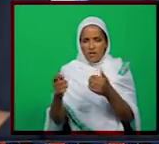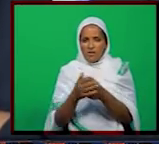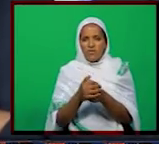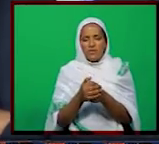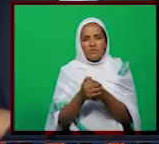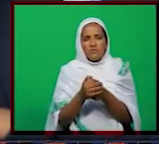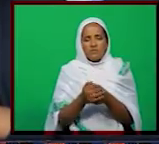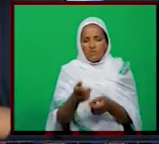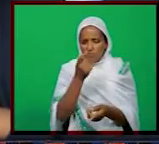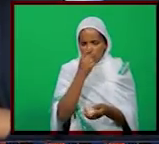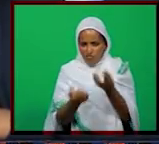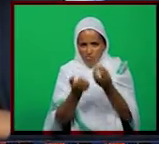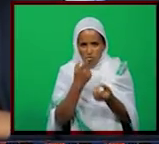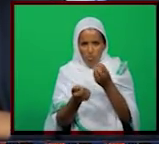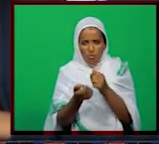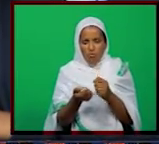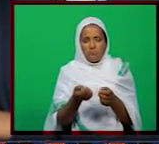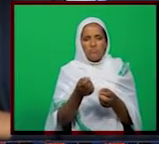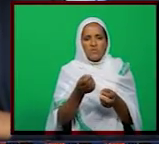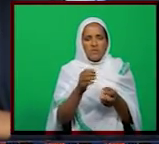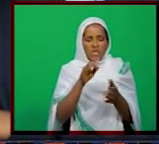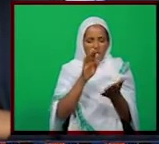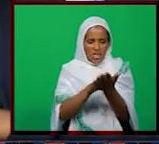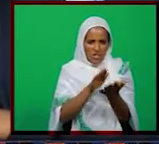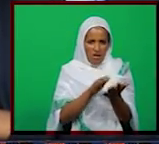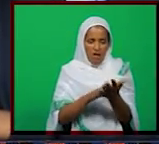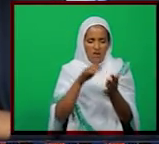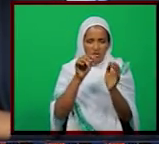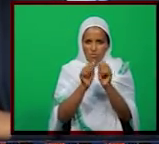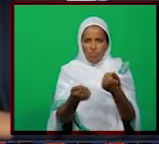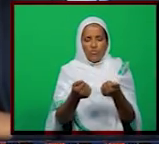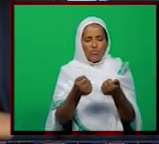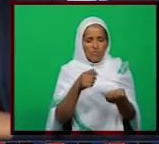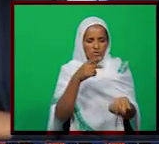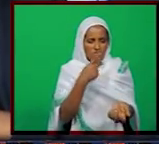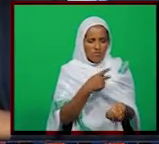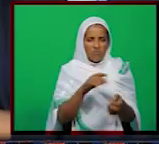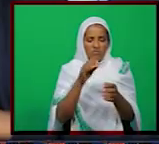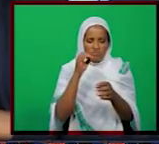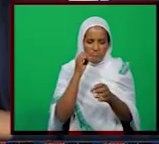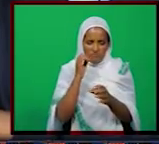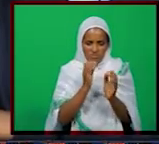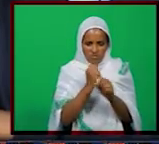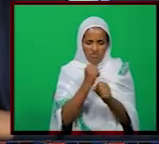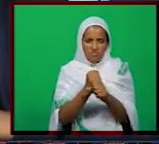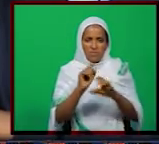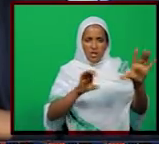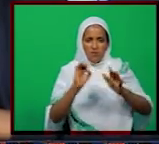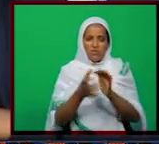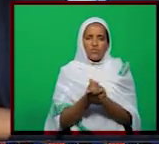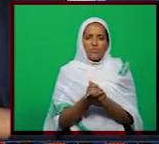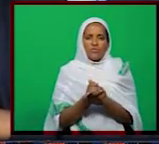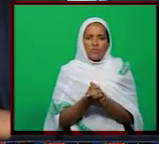በእርግጥ ይሄ ንፍሮ፣ ዳቦ፣ ቂጣ እያረዱ ማነው እየጋገሩ